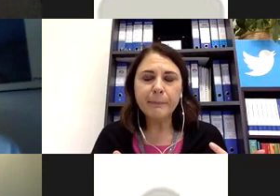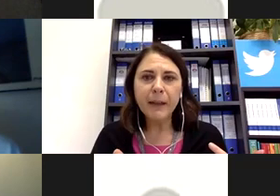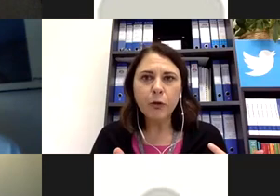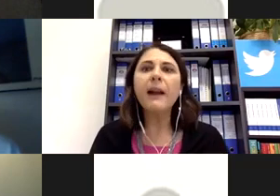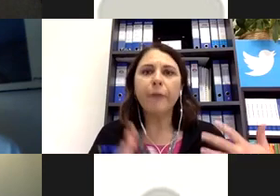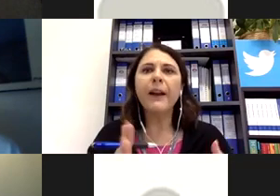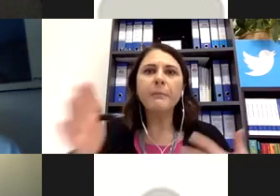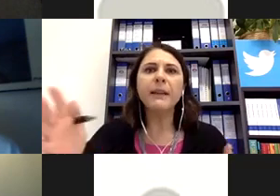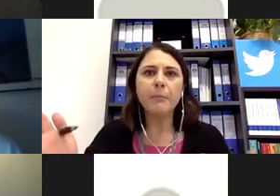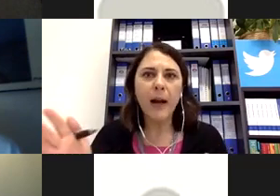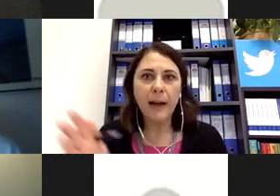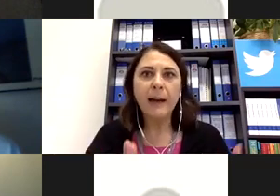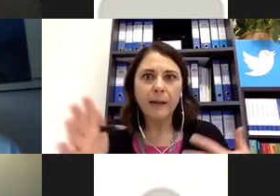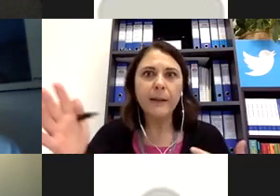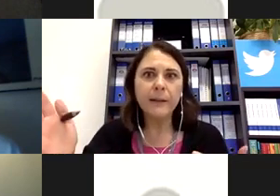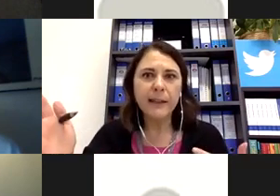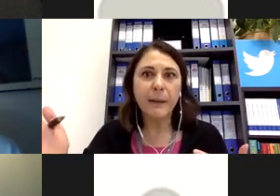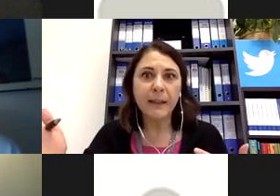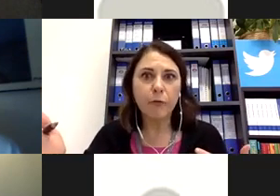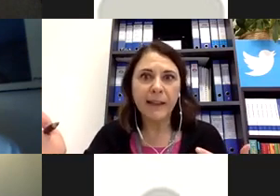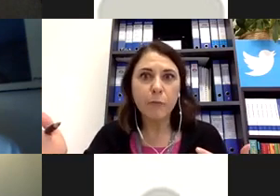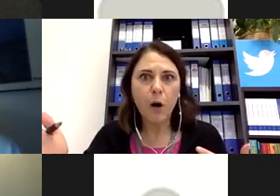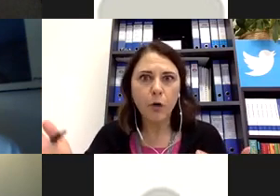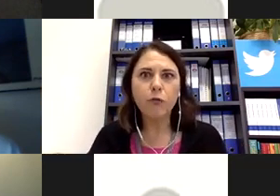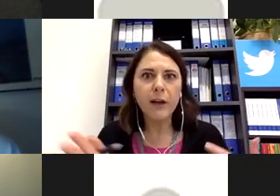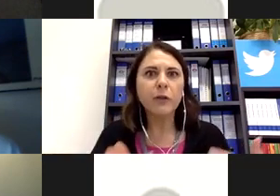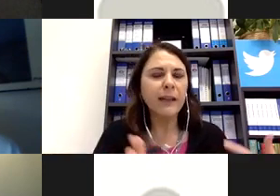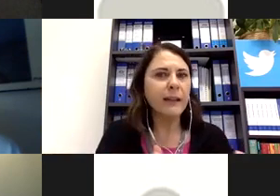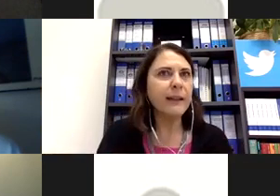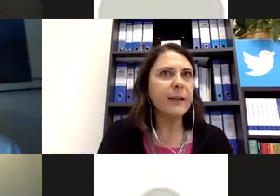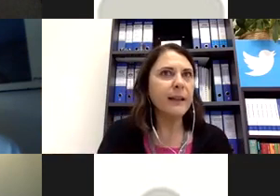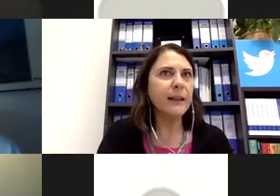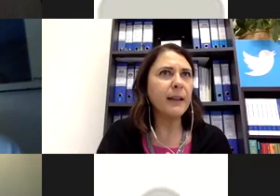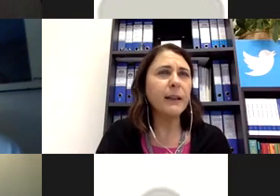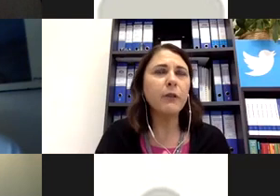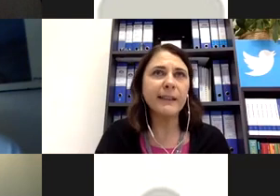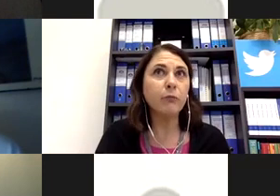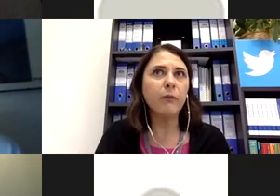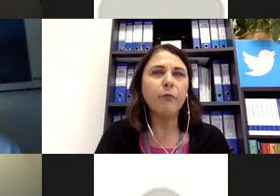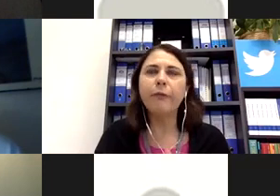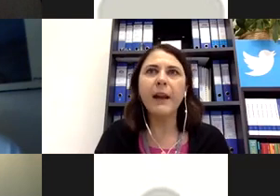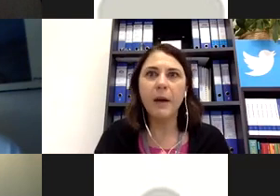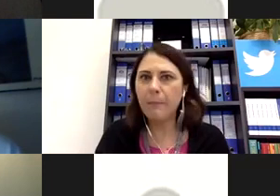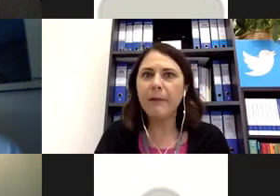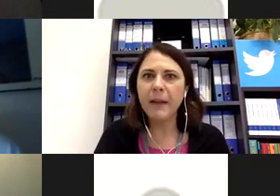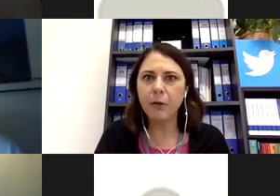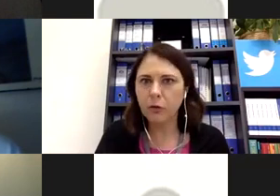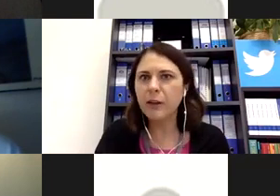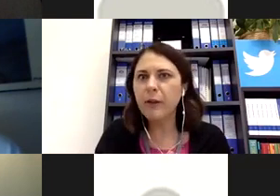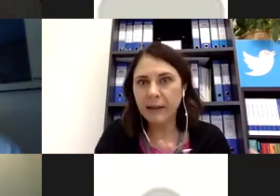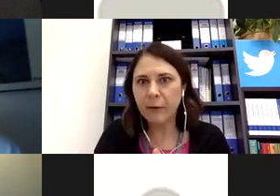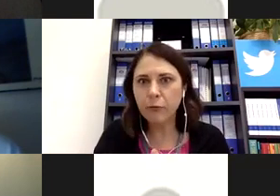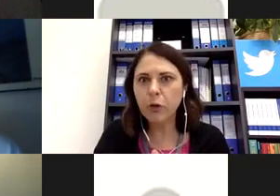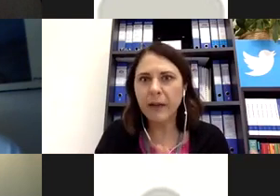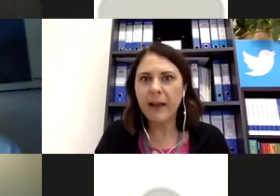rispetto al frame temporale rispetto al quale si muovono quello di De Luca è stato un frame a breve periodo